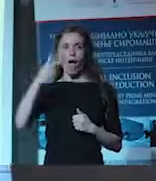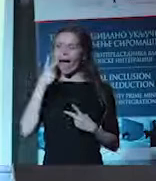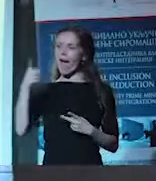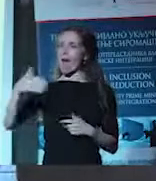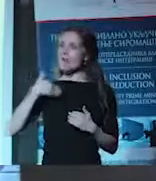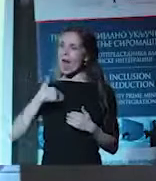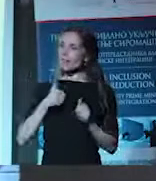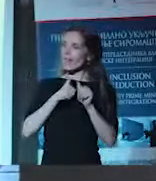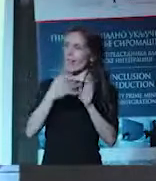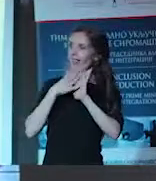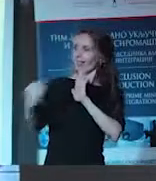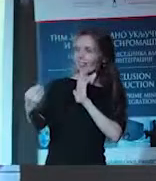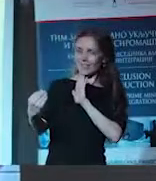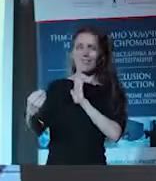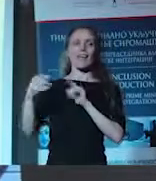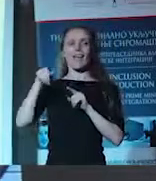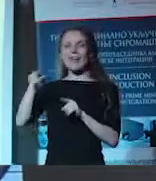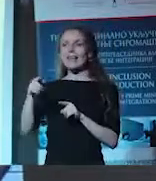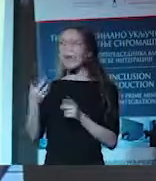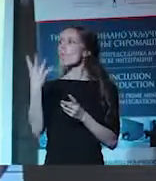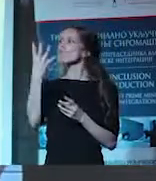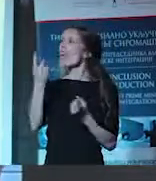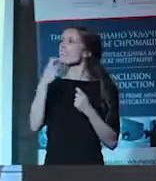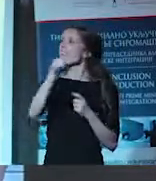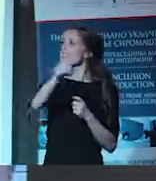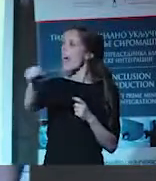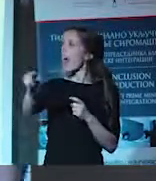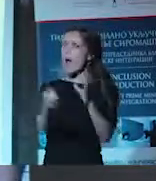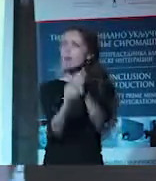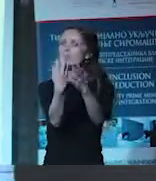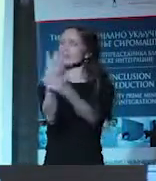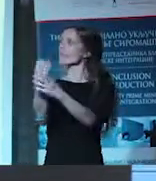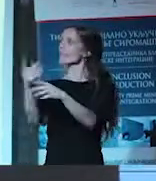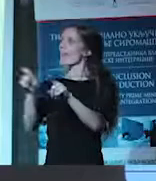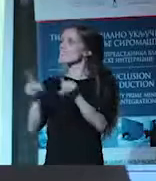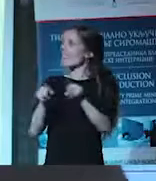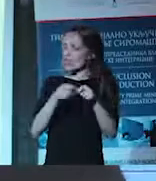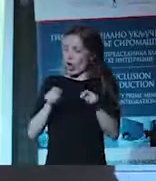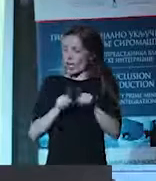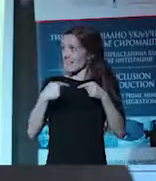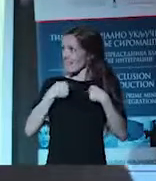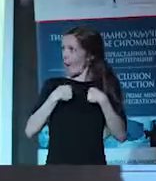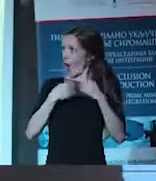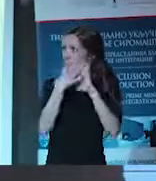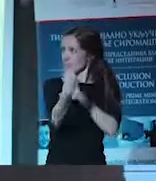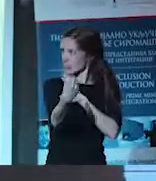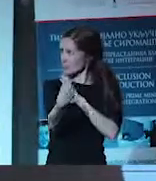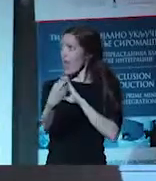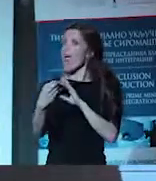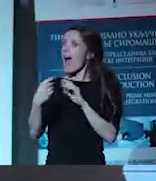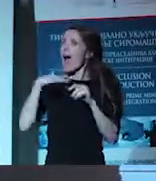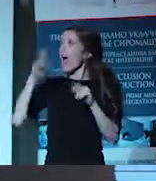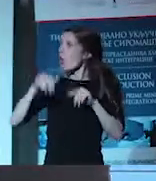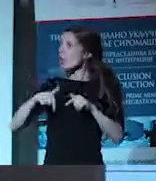primer i zato što su u ostalim okolini u četiri sela nastala slična organizacija koja slede nas I samo da vam kažem da ukoliko se ima jasna